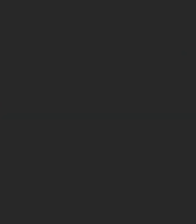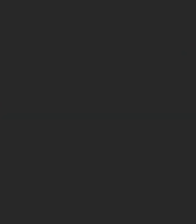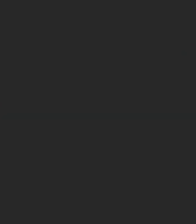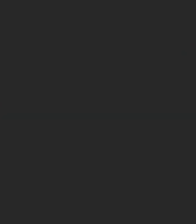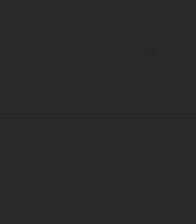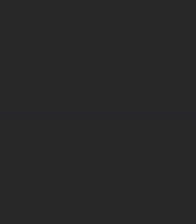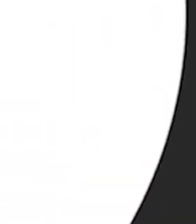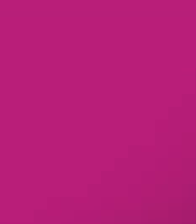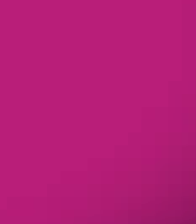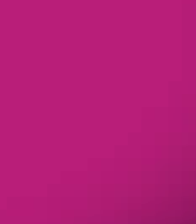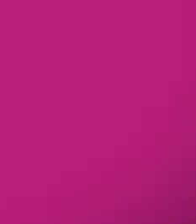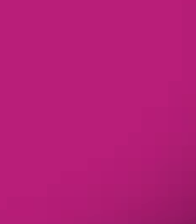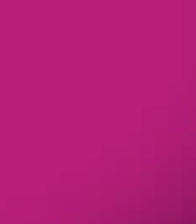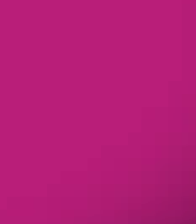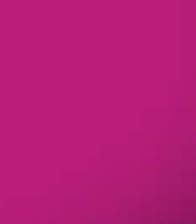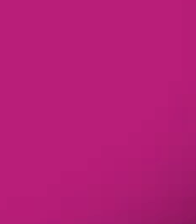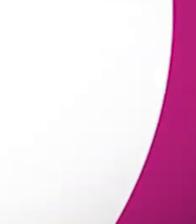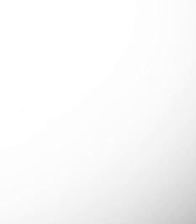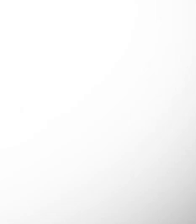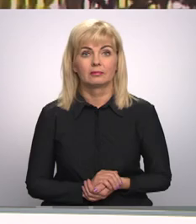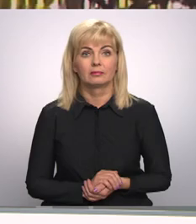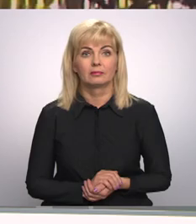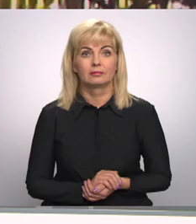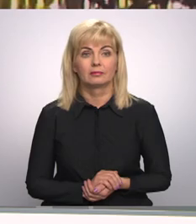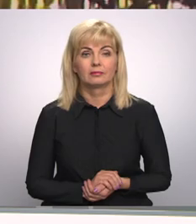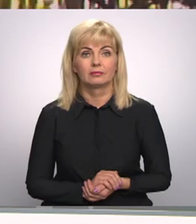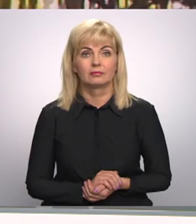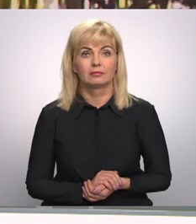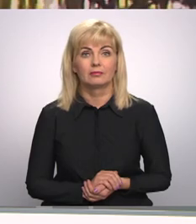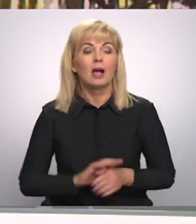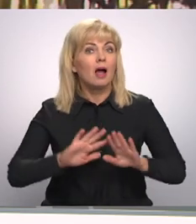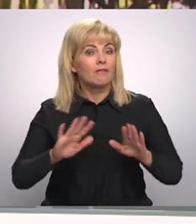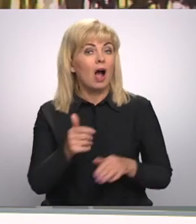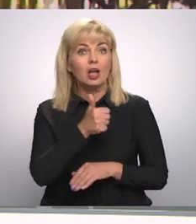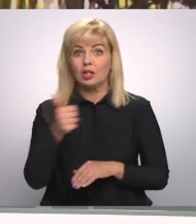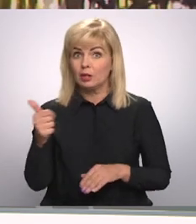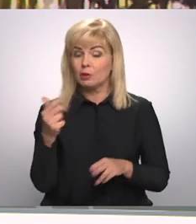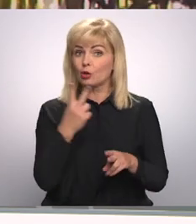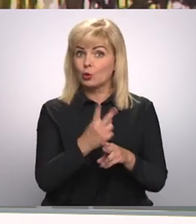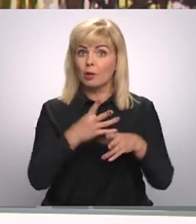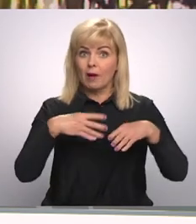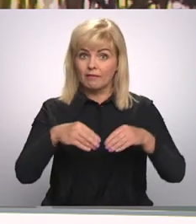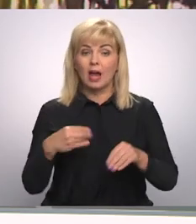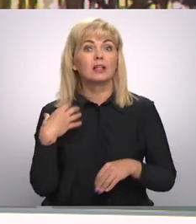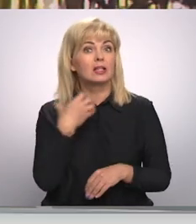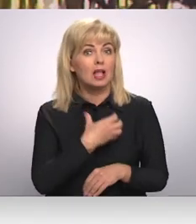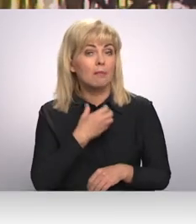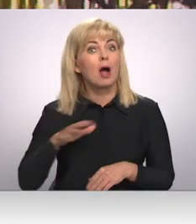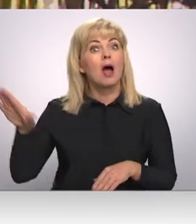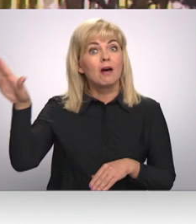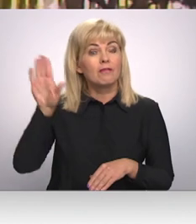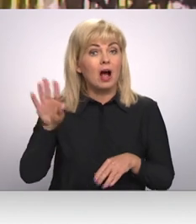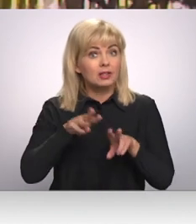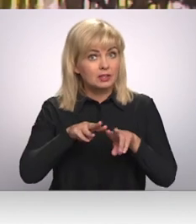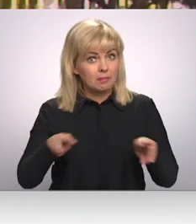Re, viss ēters ir te! Vai īpašu uzdevumu veikšanai nepieciešami valsts